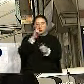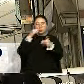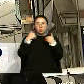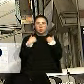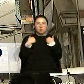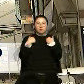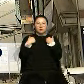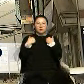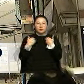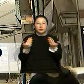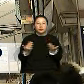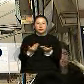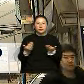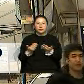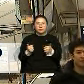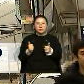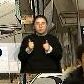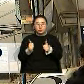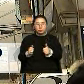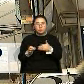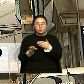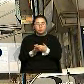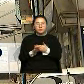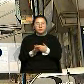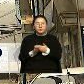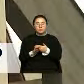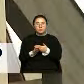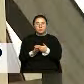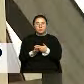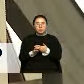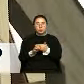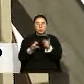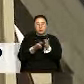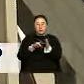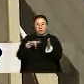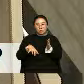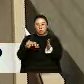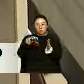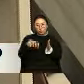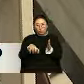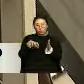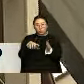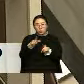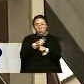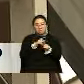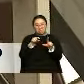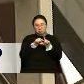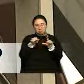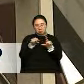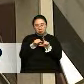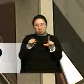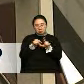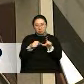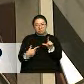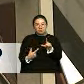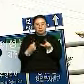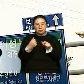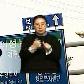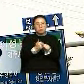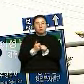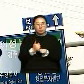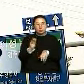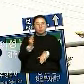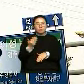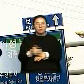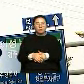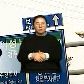광주시청에서 그런 작업을 시행을 하면은 경기 광주 세무서라든가 뭐 이런 부분들은 차츰 그 따라오리라